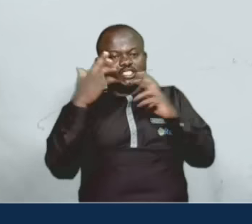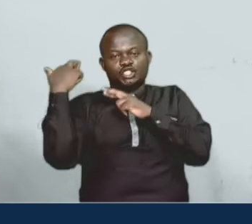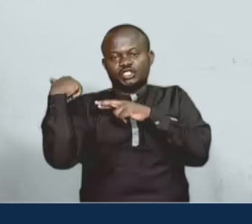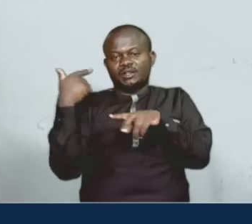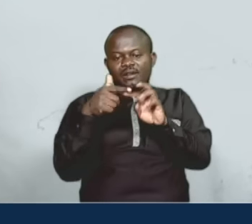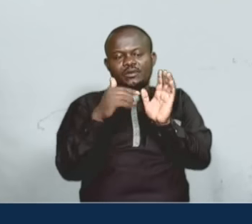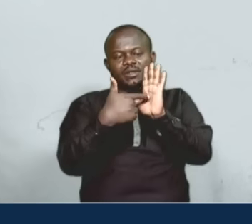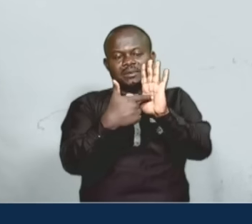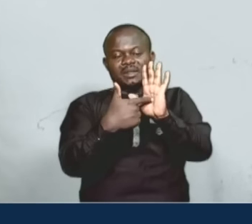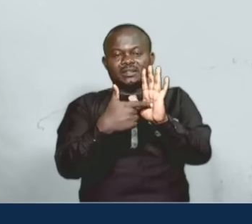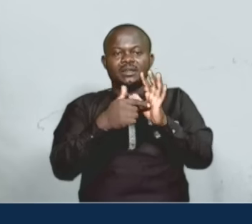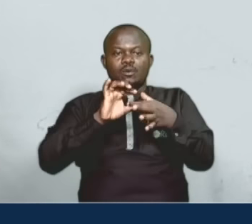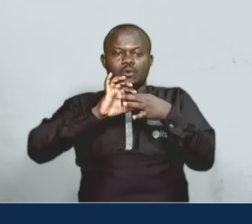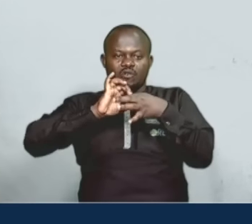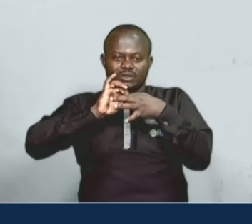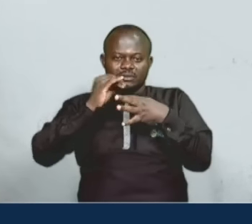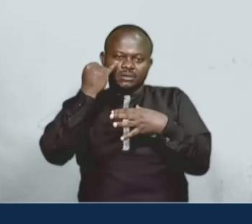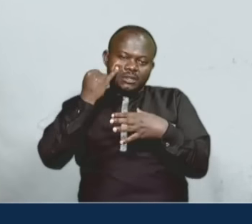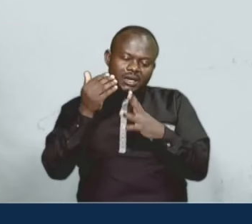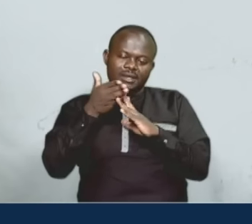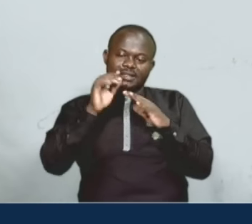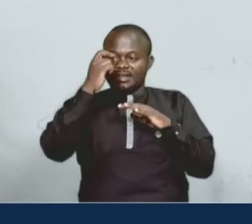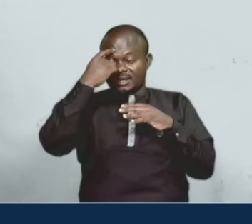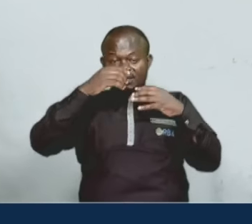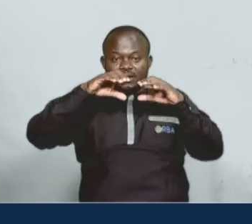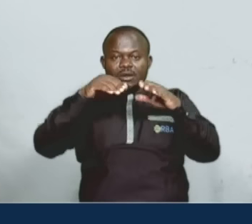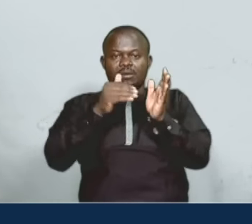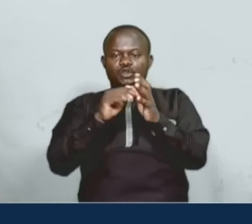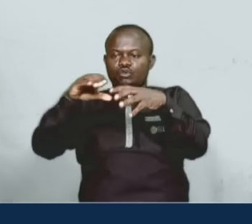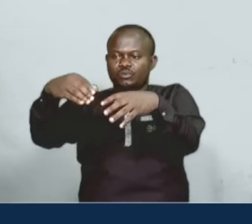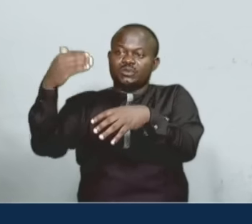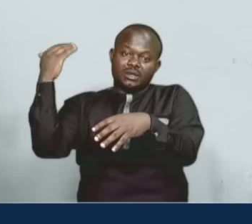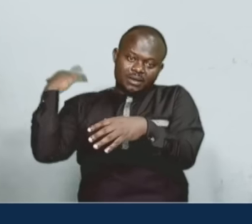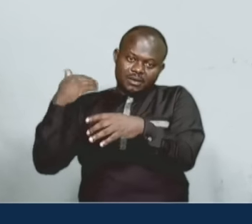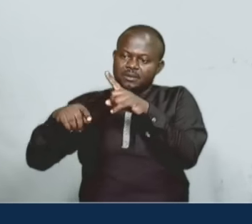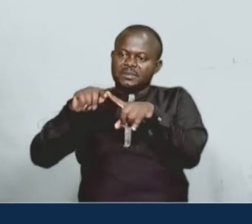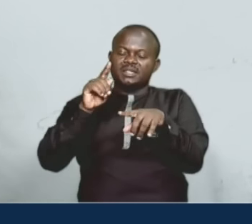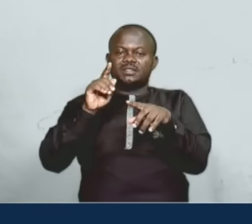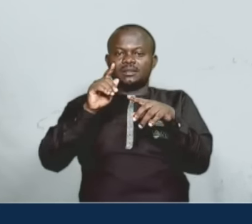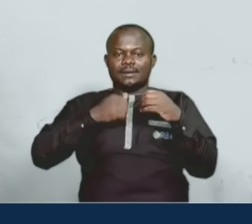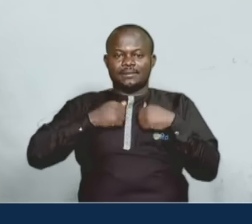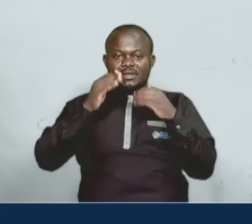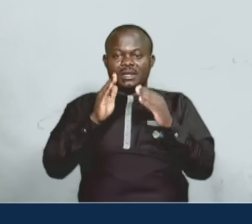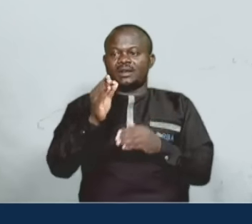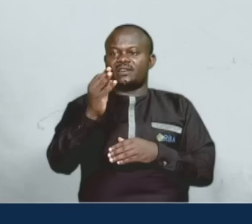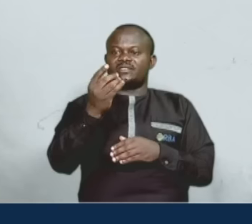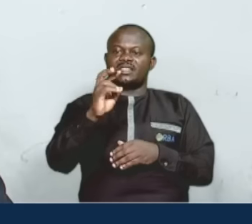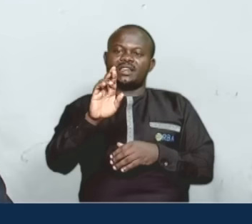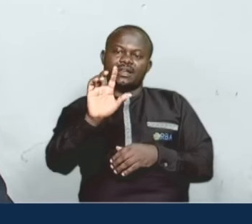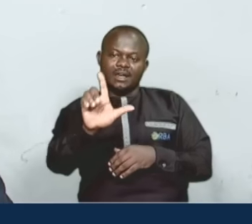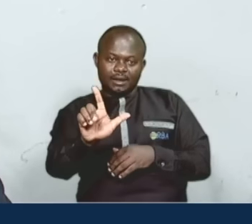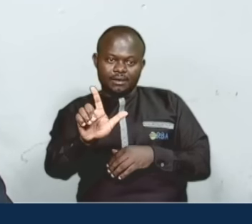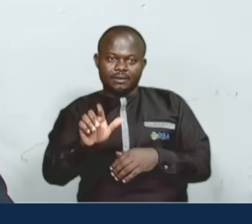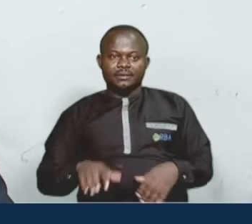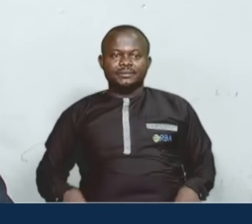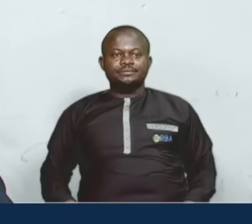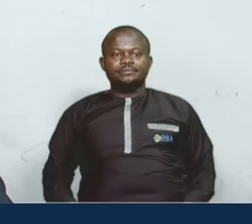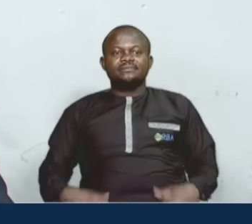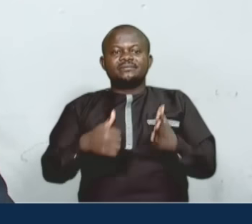binashimangira ubufatanye butaziguye hagati ya leta ya Congo ndetse n'umutwe wiganjemo abasize bahekuye u Rwanda ariwe FDLR ikibazo u